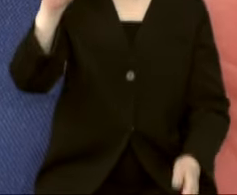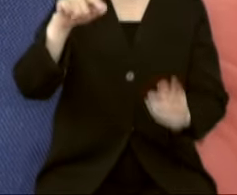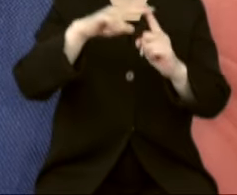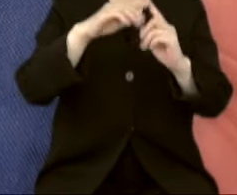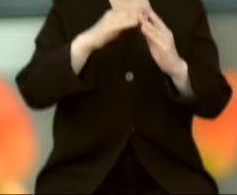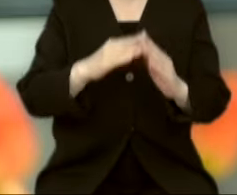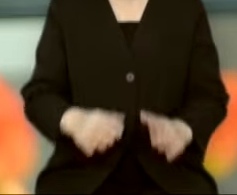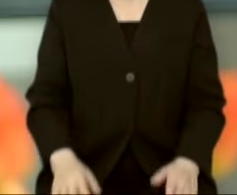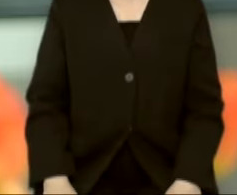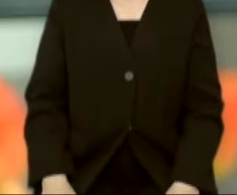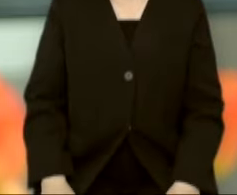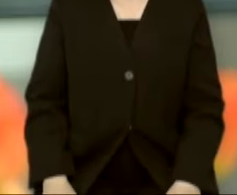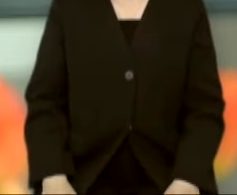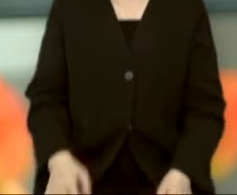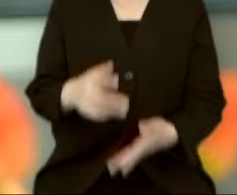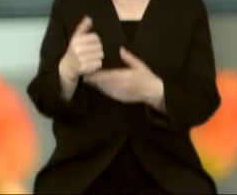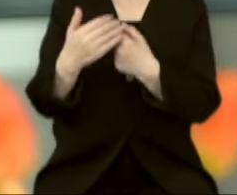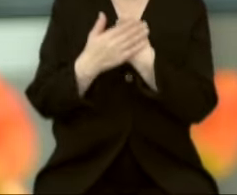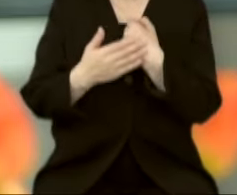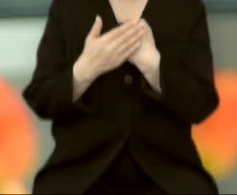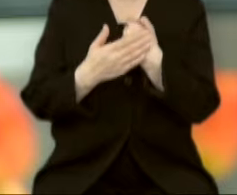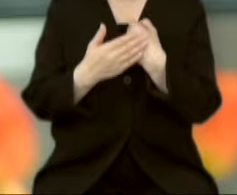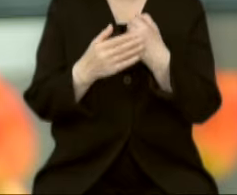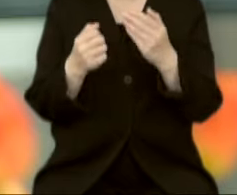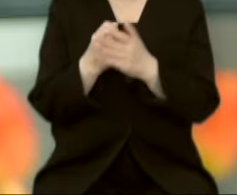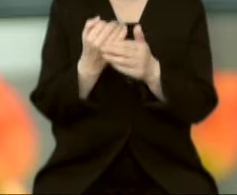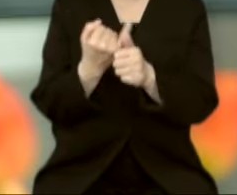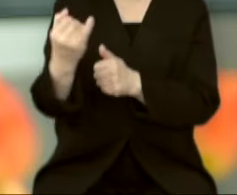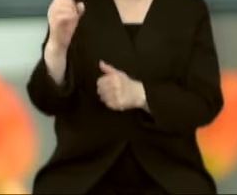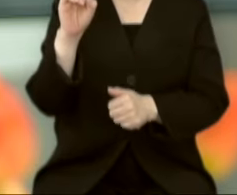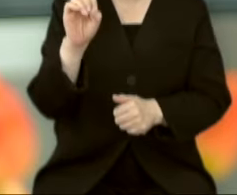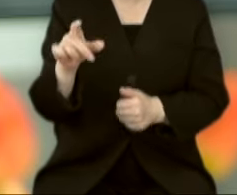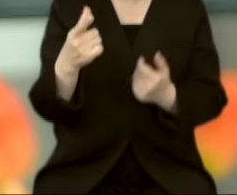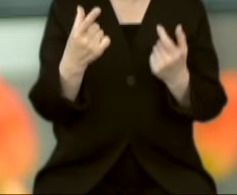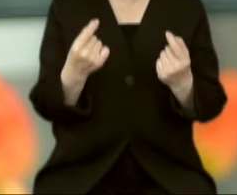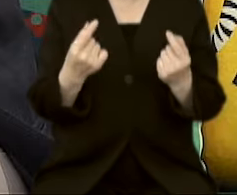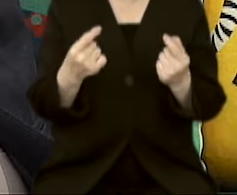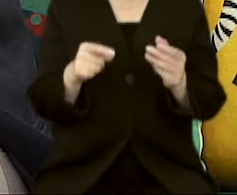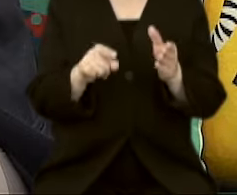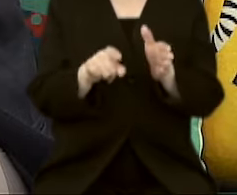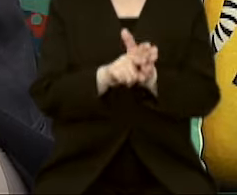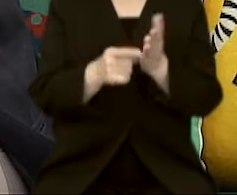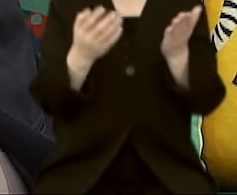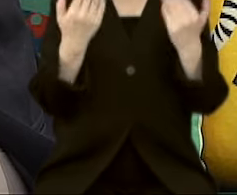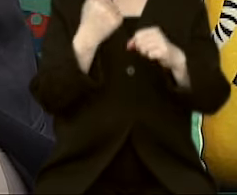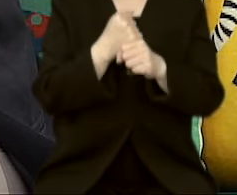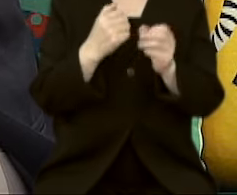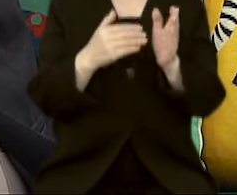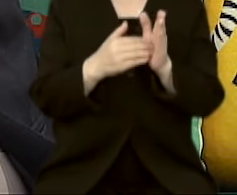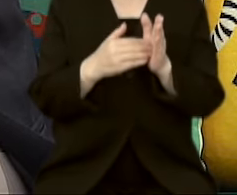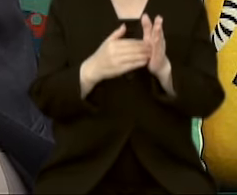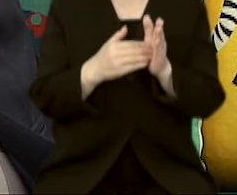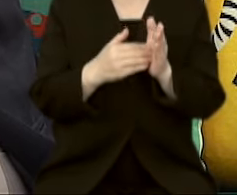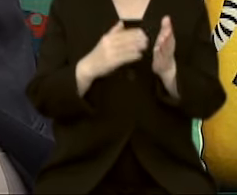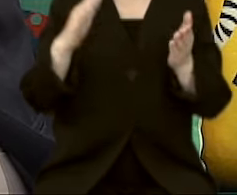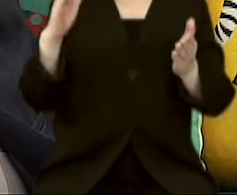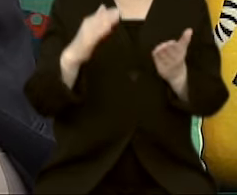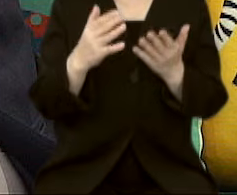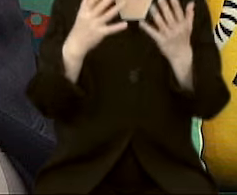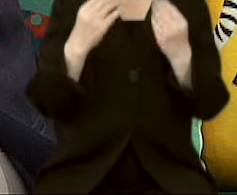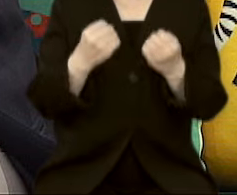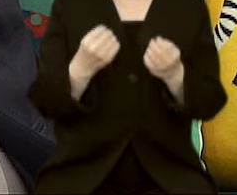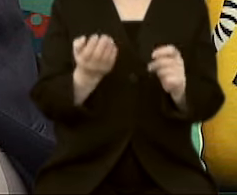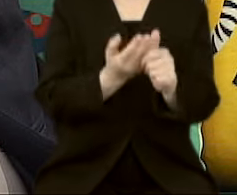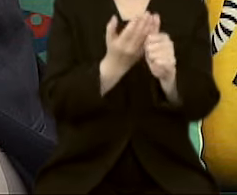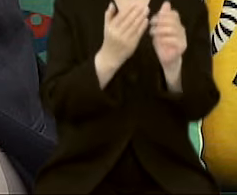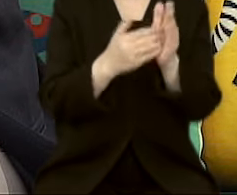장로교회예요. 그래서 하나님 은혜로 아까 우리 집사람에게 하는 것처럼 네. 우리 신학교 만들어서 많은 학생들